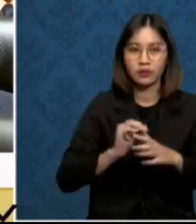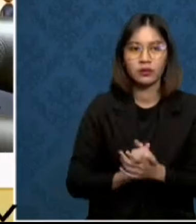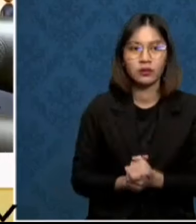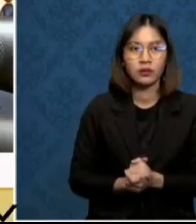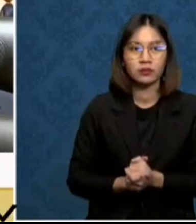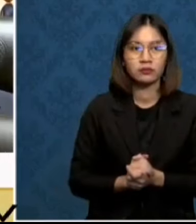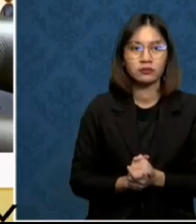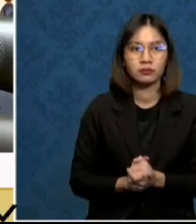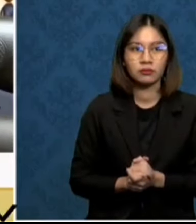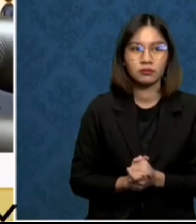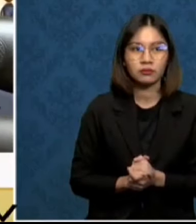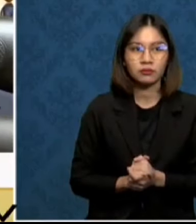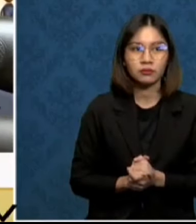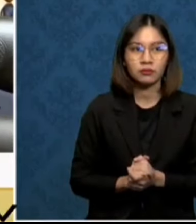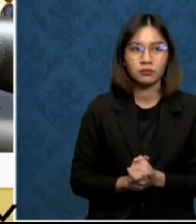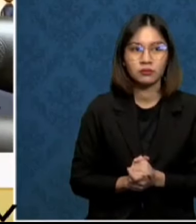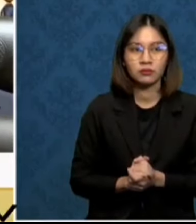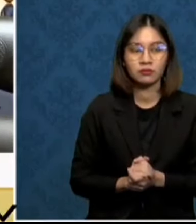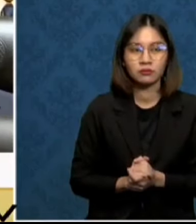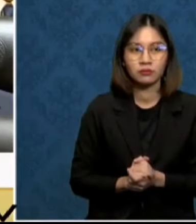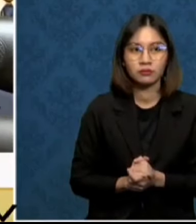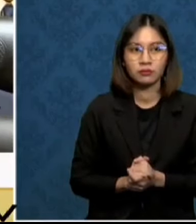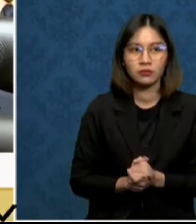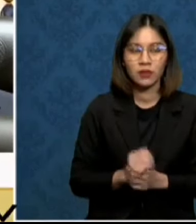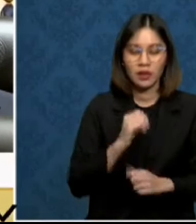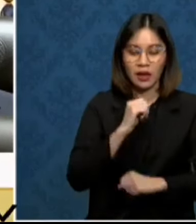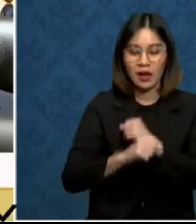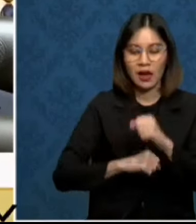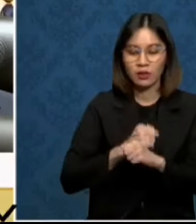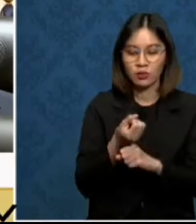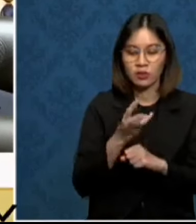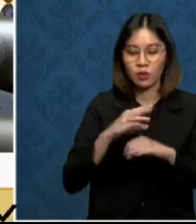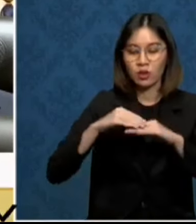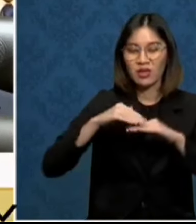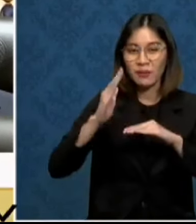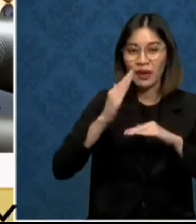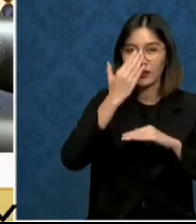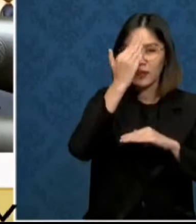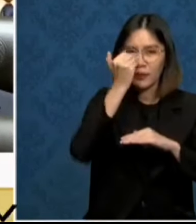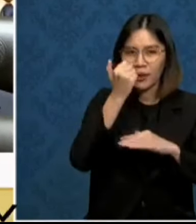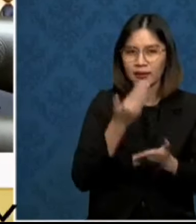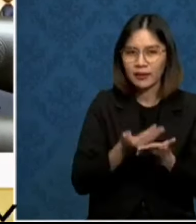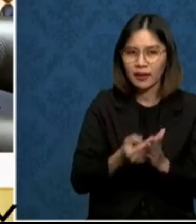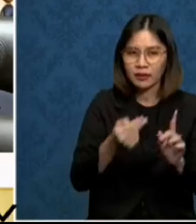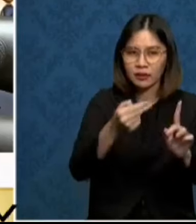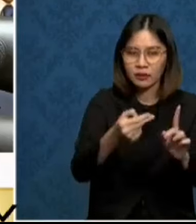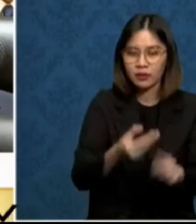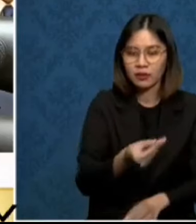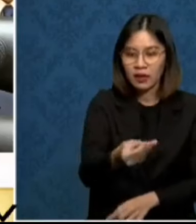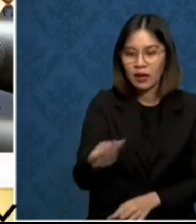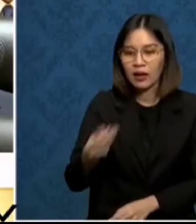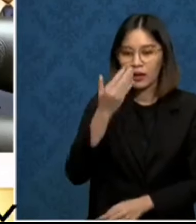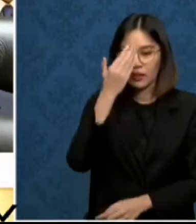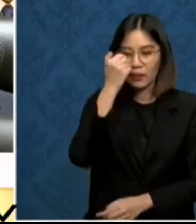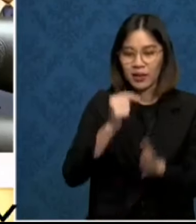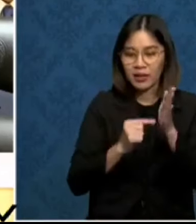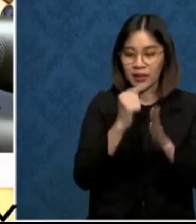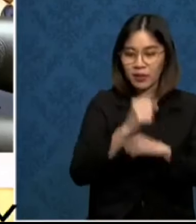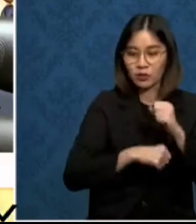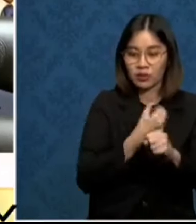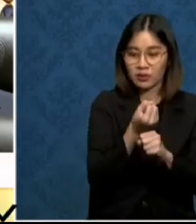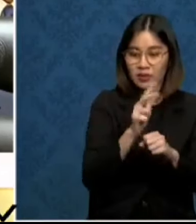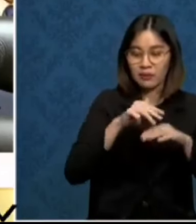ว่าแล้วทำไมต้องแจกอายุ 16ขึ้นไปไม่แจกตั้งแต่อายุ